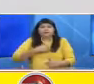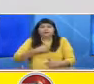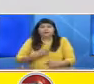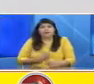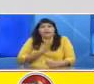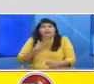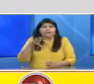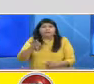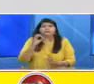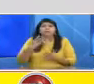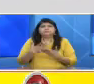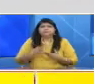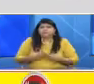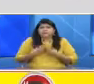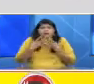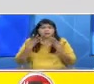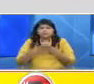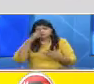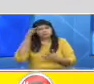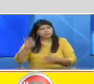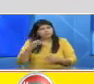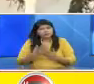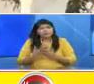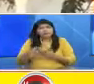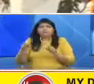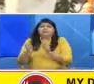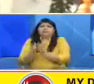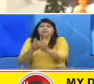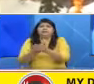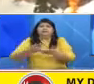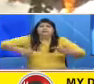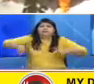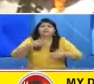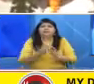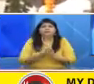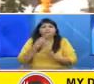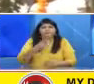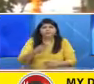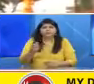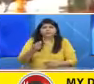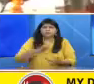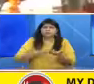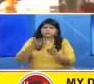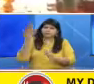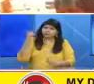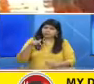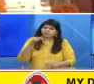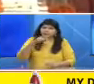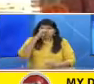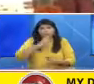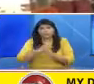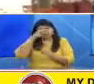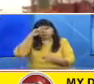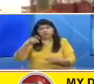सुखाय, एक अनन्य आनंद की अनुभूति के लिए हो। मेरे प्यारे देशवासियों, कुछ महीने पहले मैं गुजरात